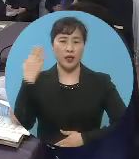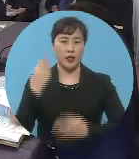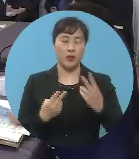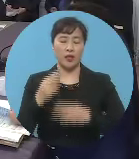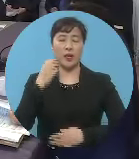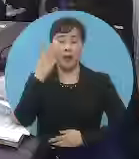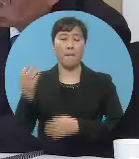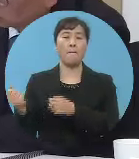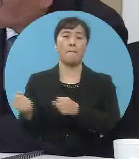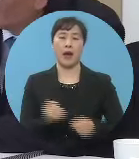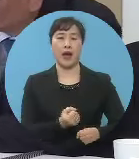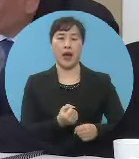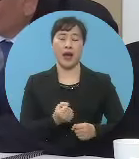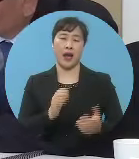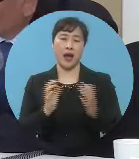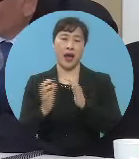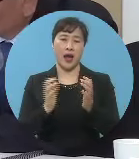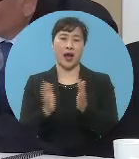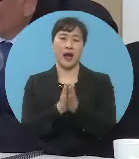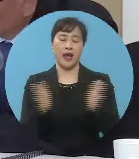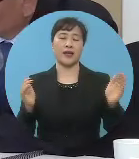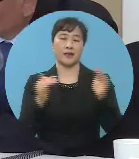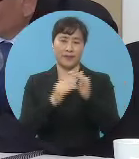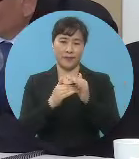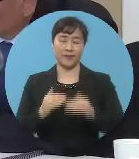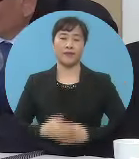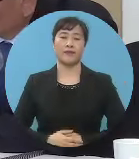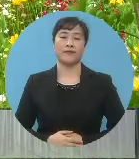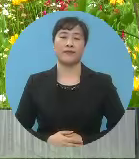3개월 빨리 예산 간담회를 가졌습니다.